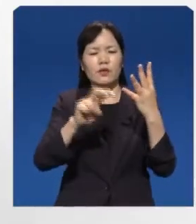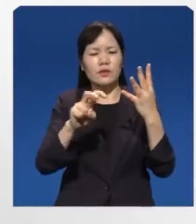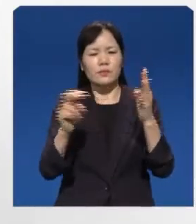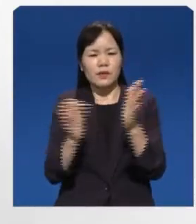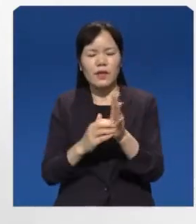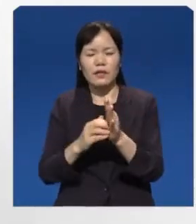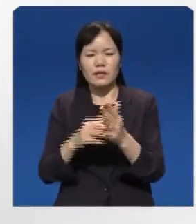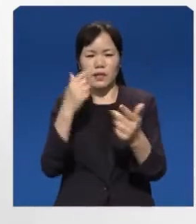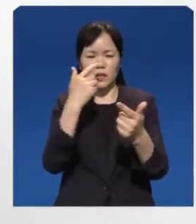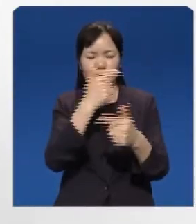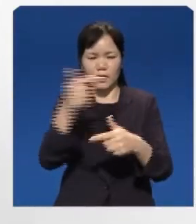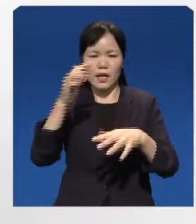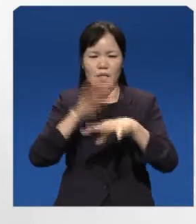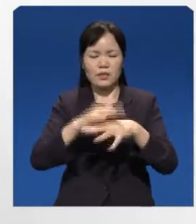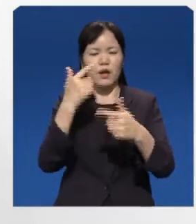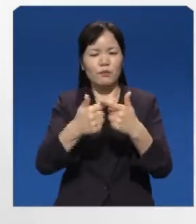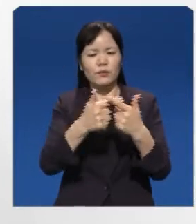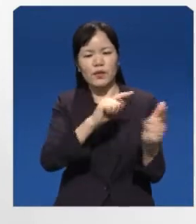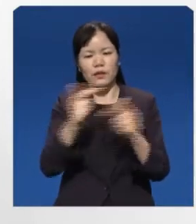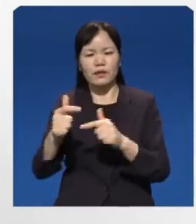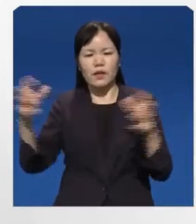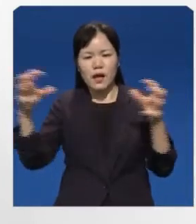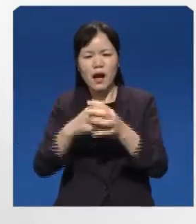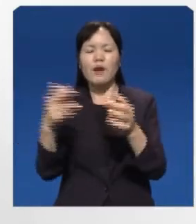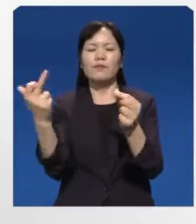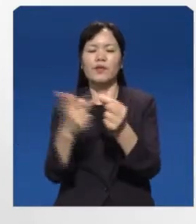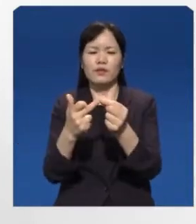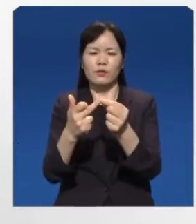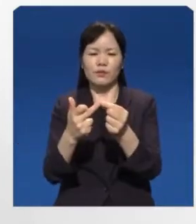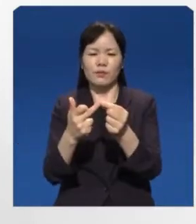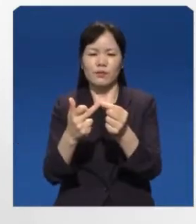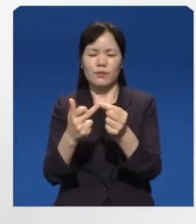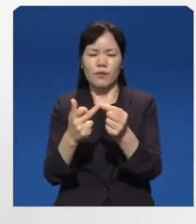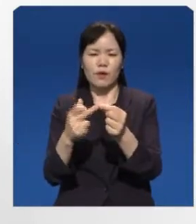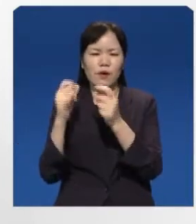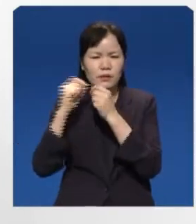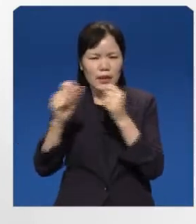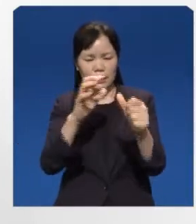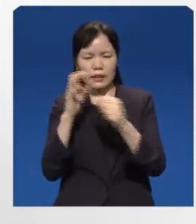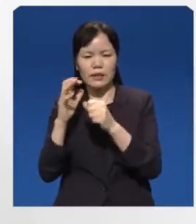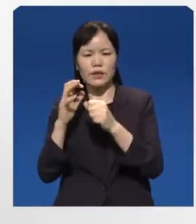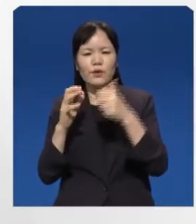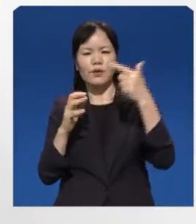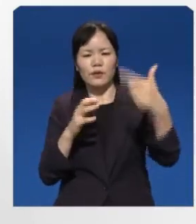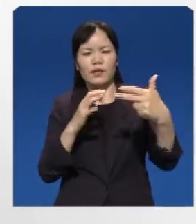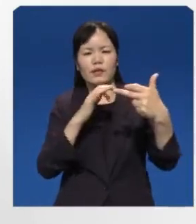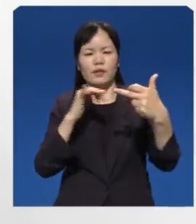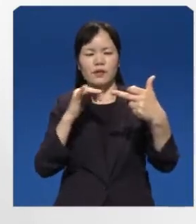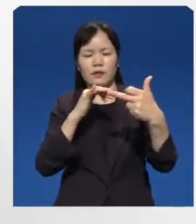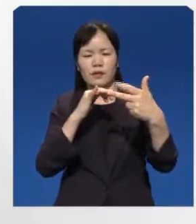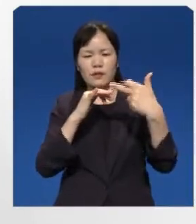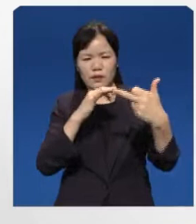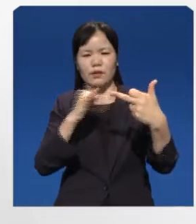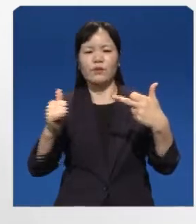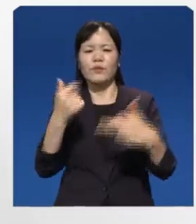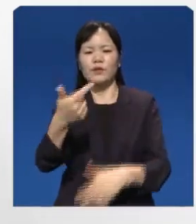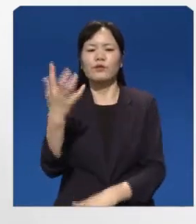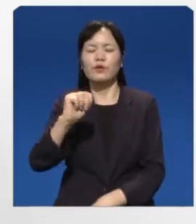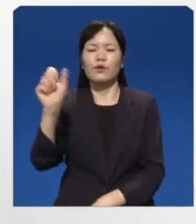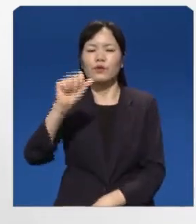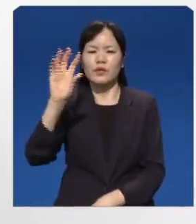부산 등 전국에서 17 차례나 악용 대 17명이 6억 5천만 원 가까운 거액을 빼앗겼습니다